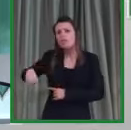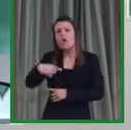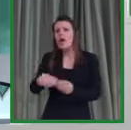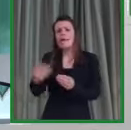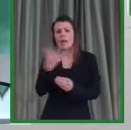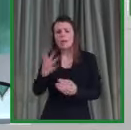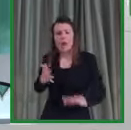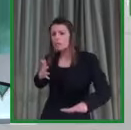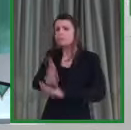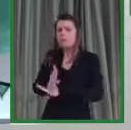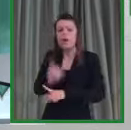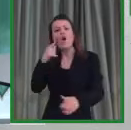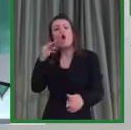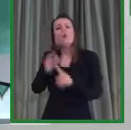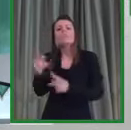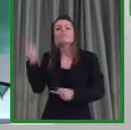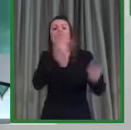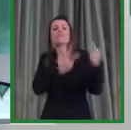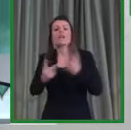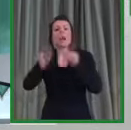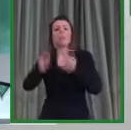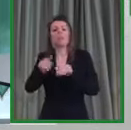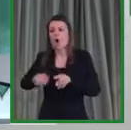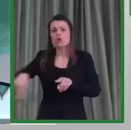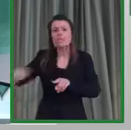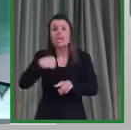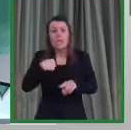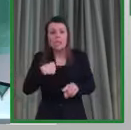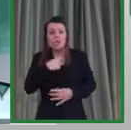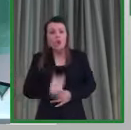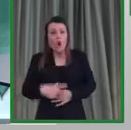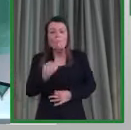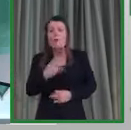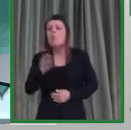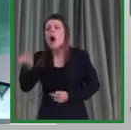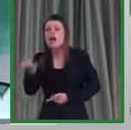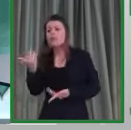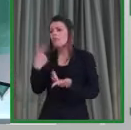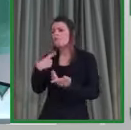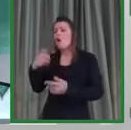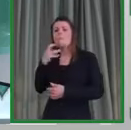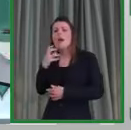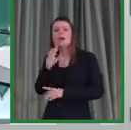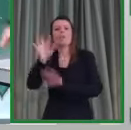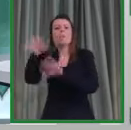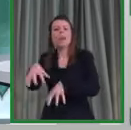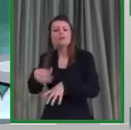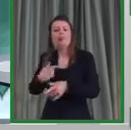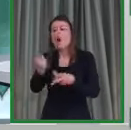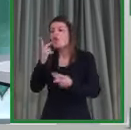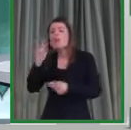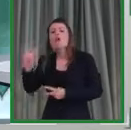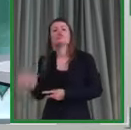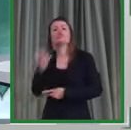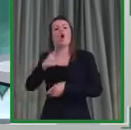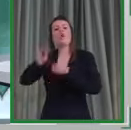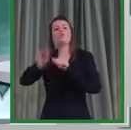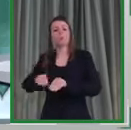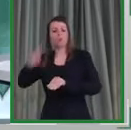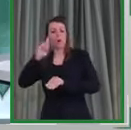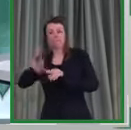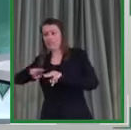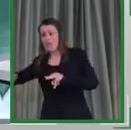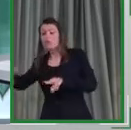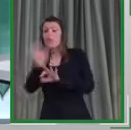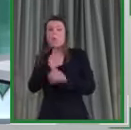perché io liberavo posti letto a bergamo a brescia oppure quelle persone che erano a casa loro